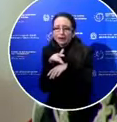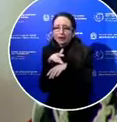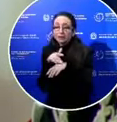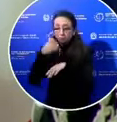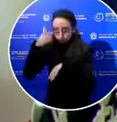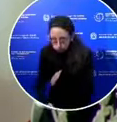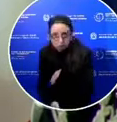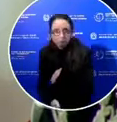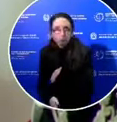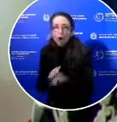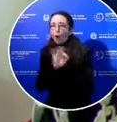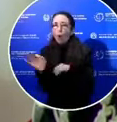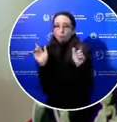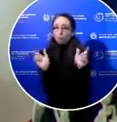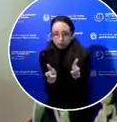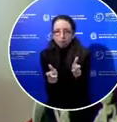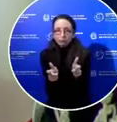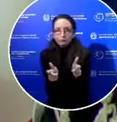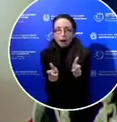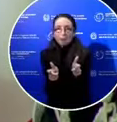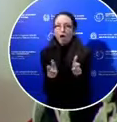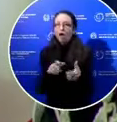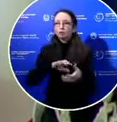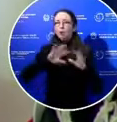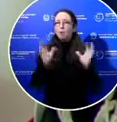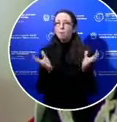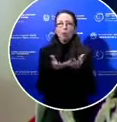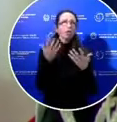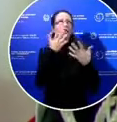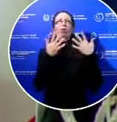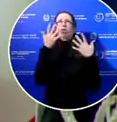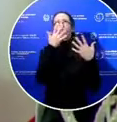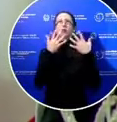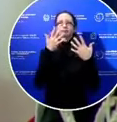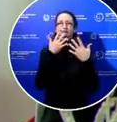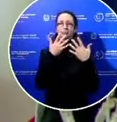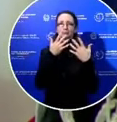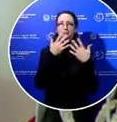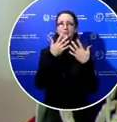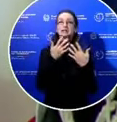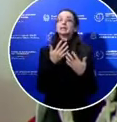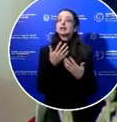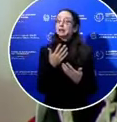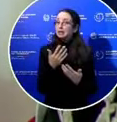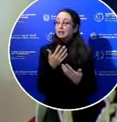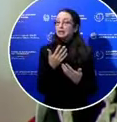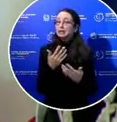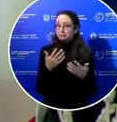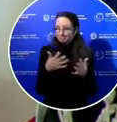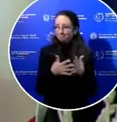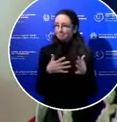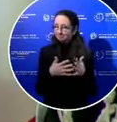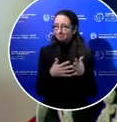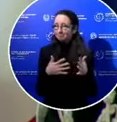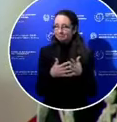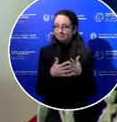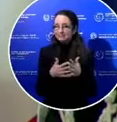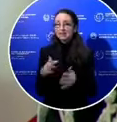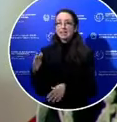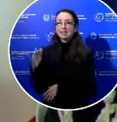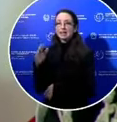intrappolati in un mondo ipnotico, disorientato, disorientante, quale quello descritto da David Foster